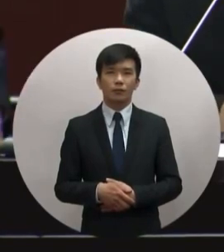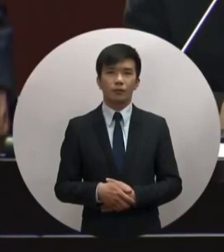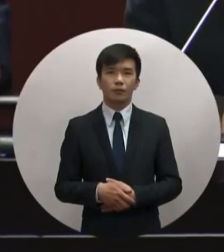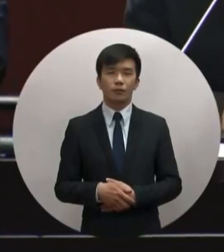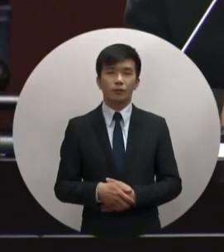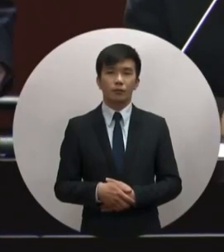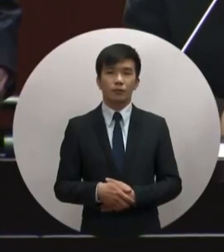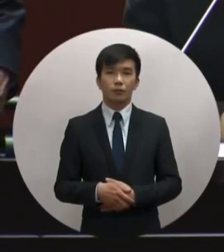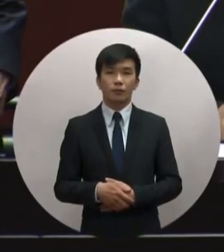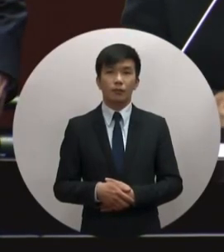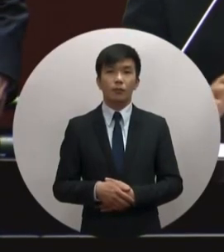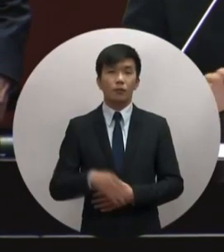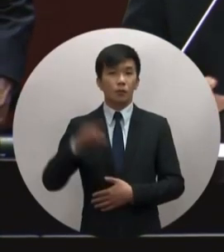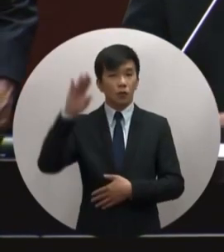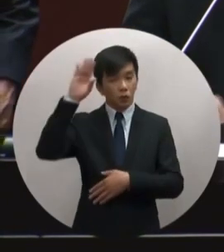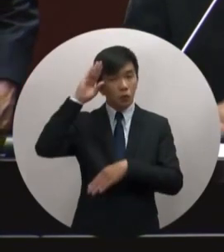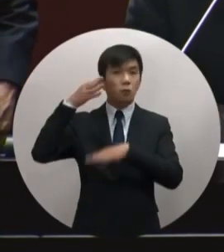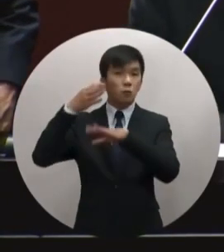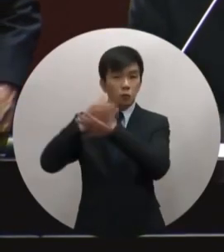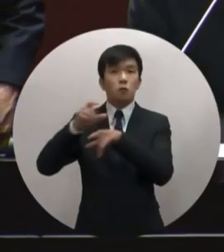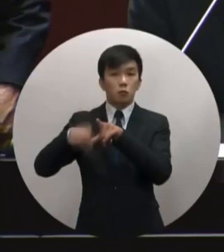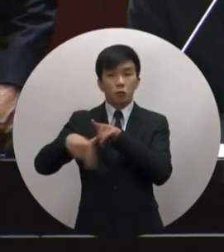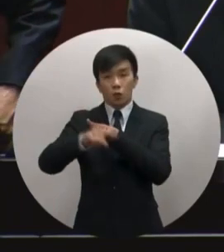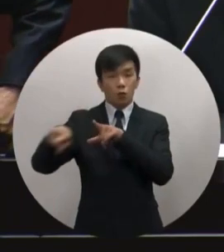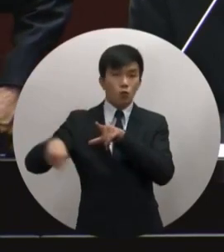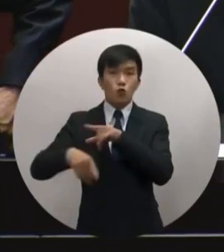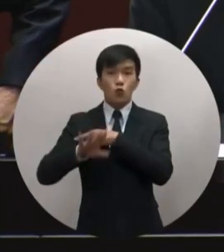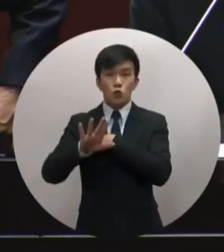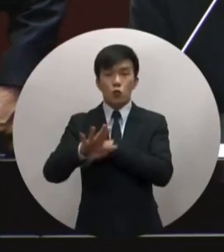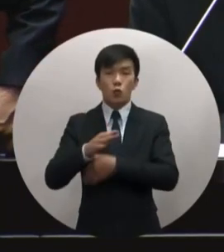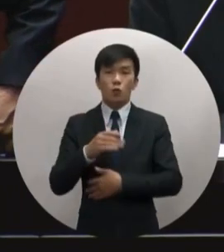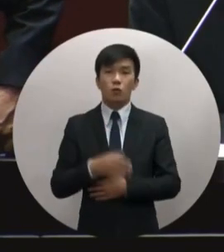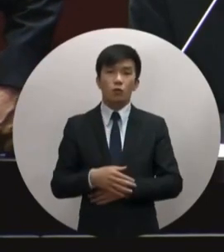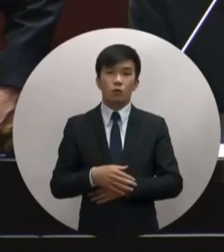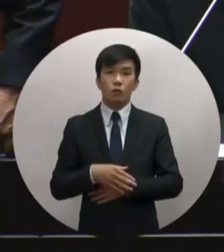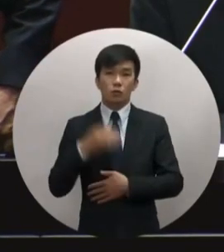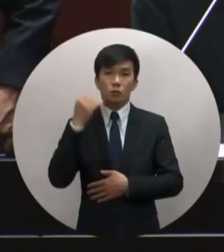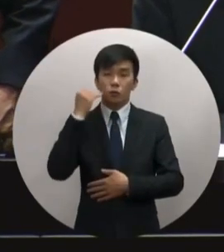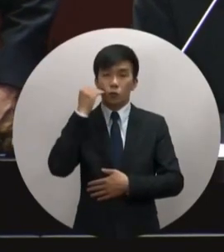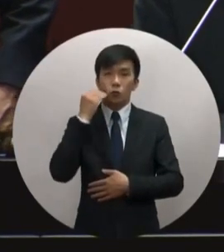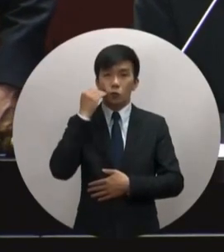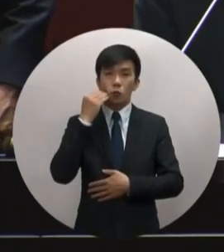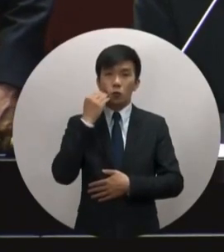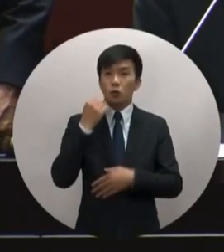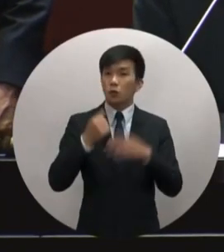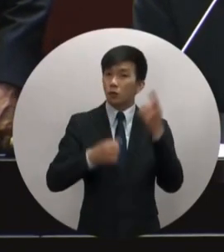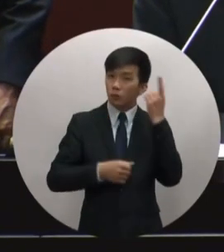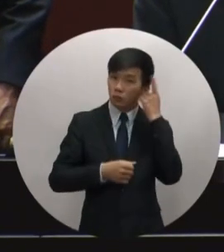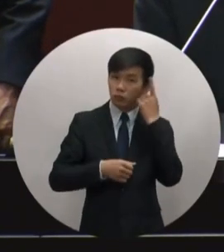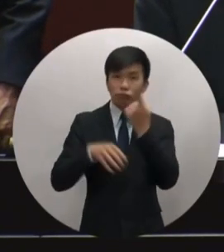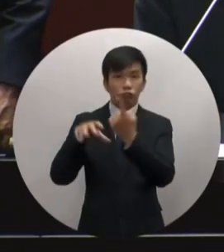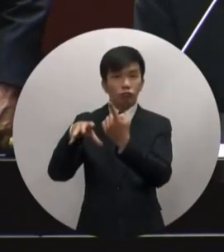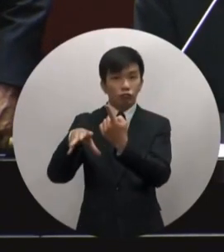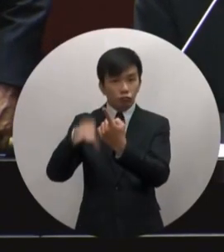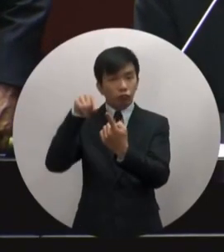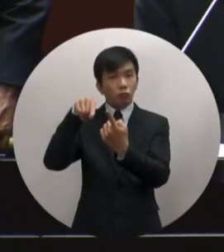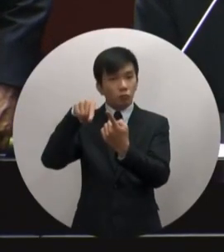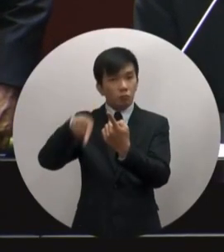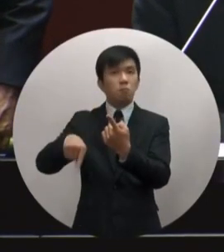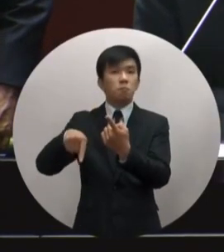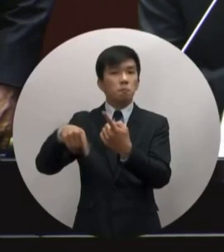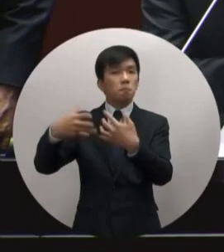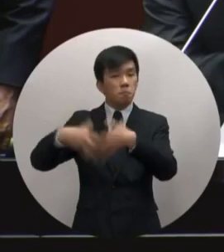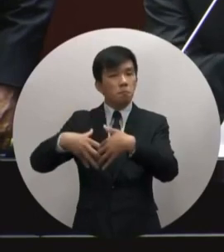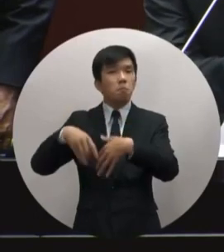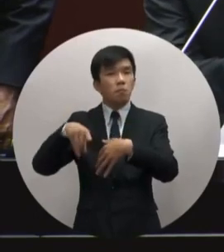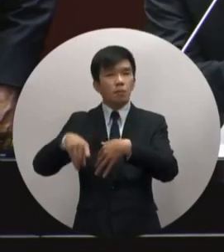客運公司都有那這個如果說它的這個用手機去刷就是QR Code的那個設施